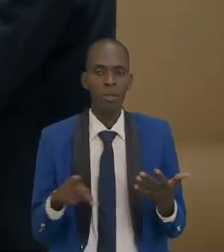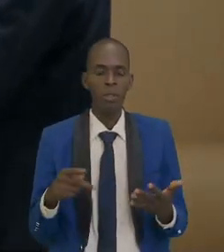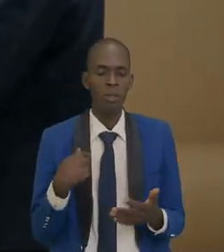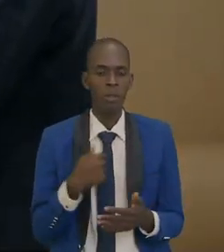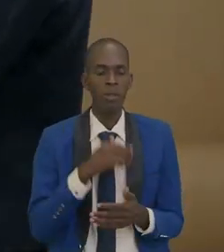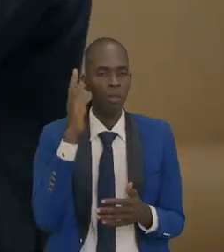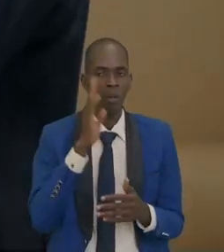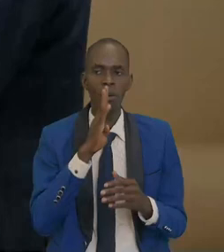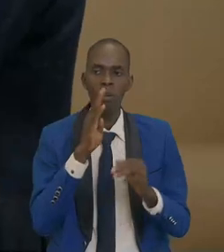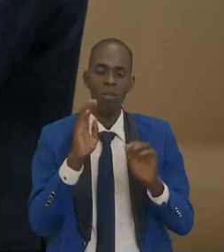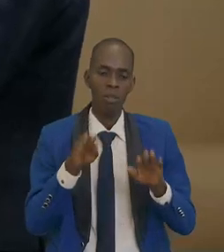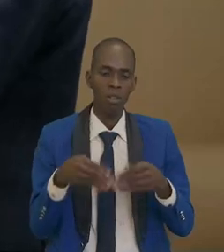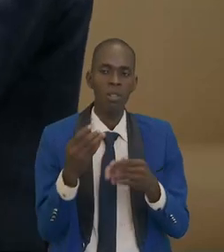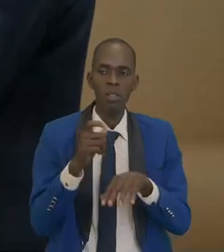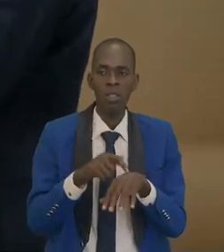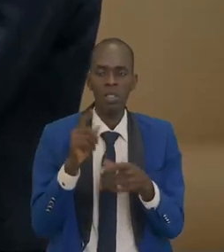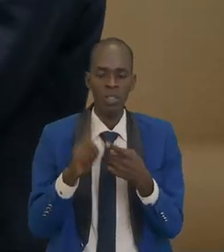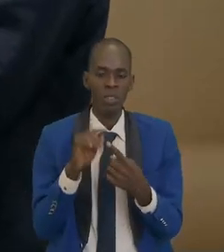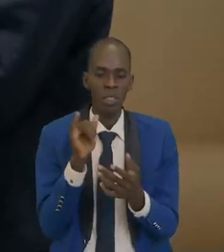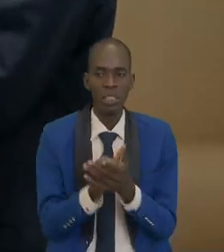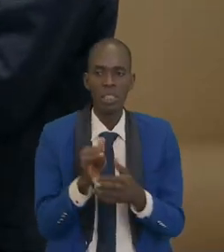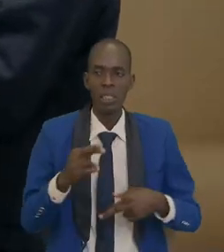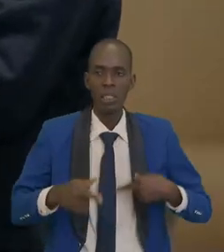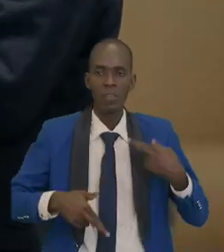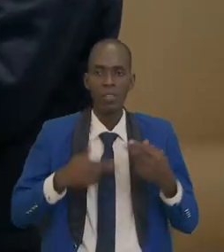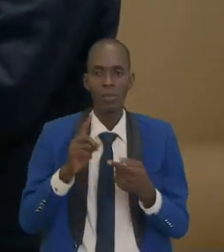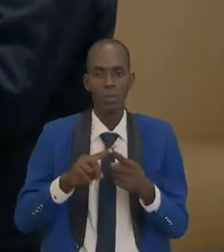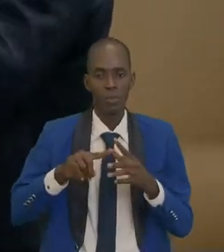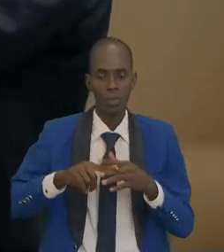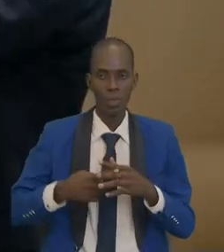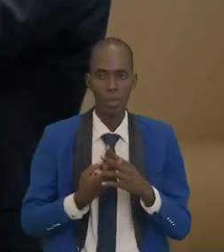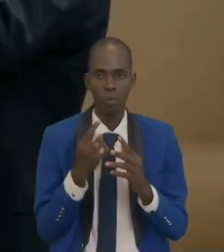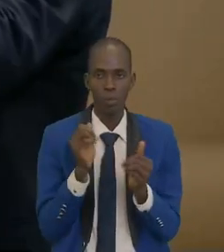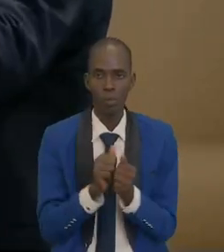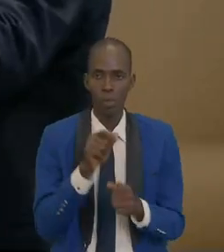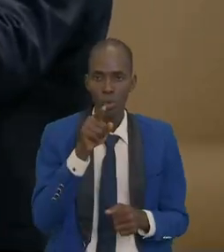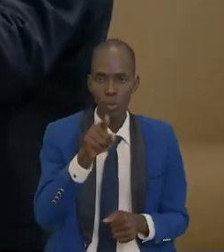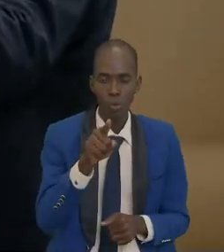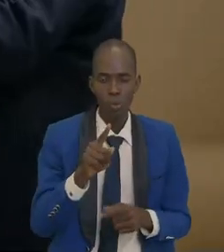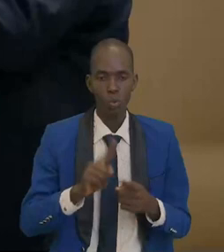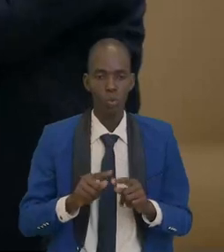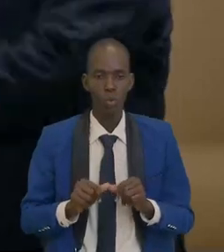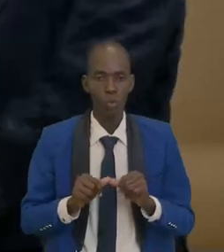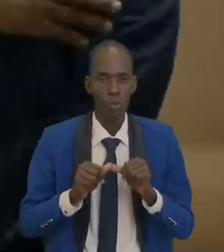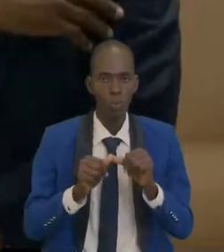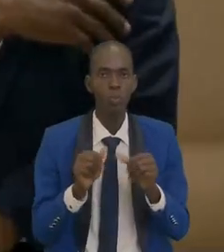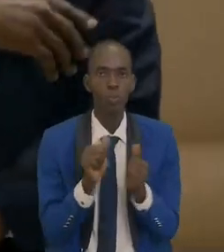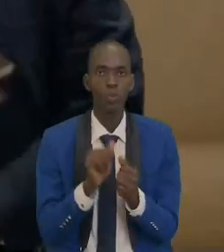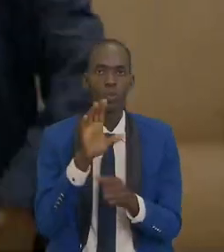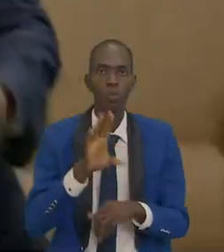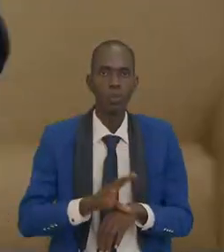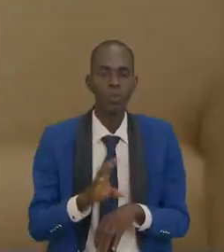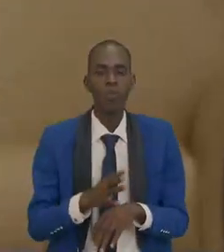nous allons dévouer du temps à ce réveil pour commencer avec toi, continuer dans ton